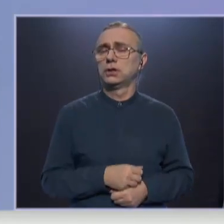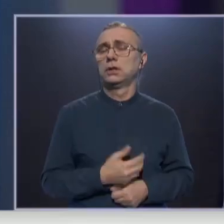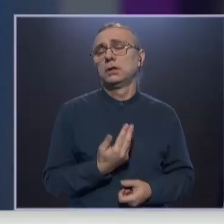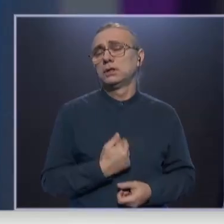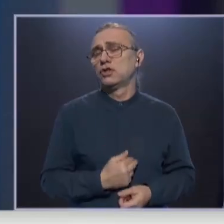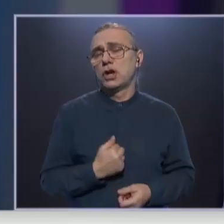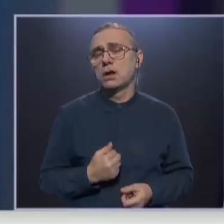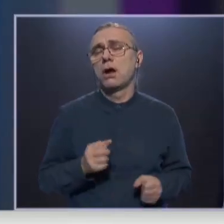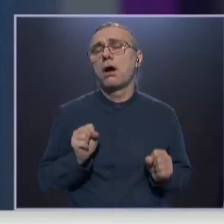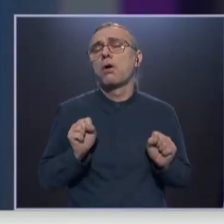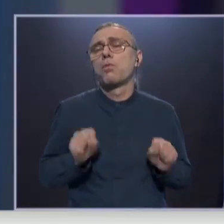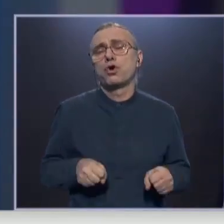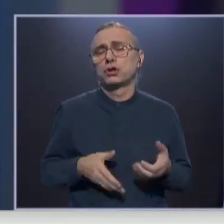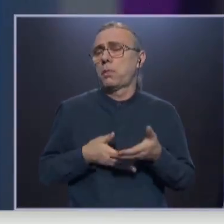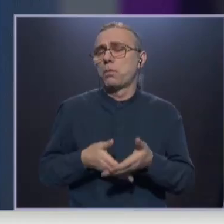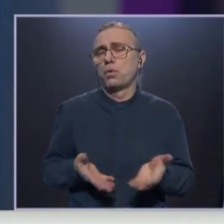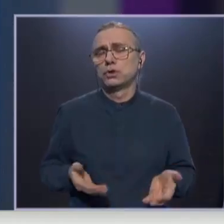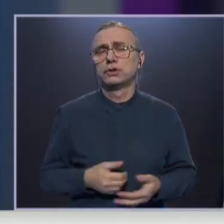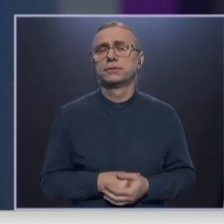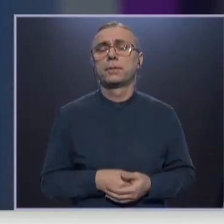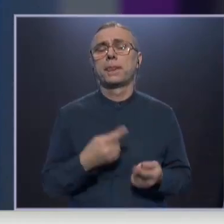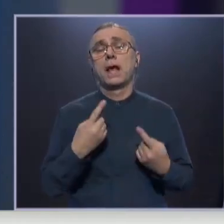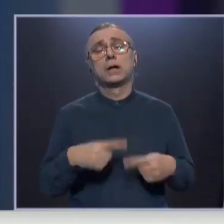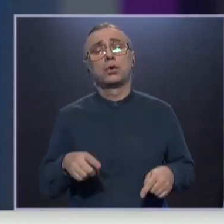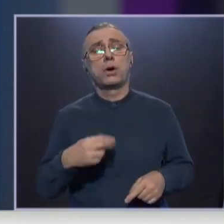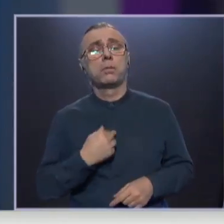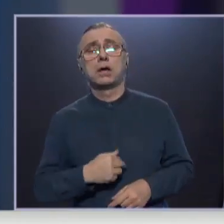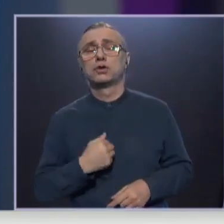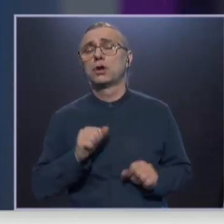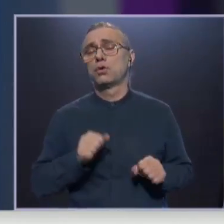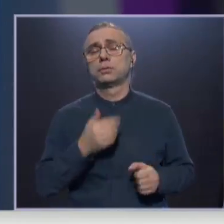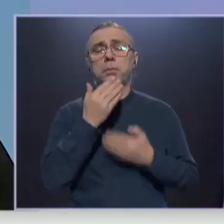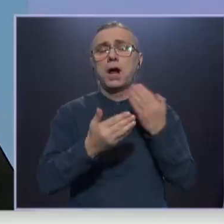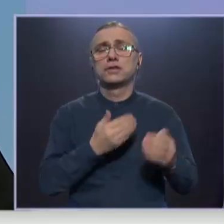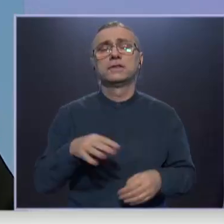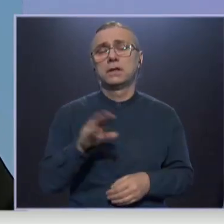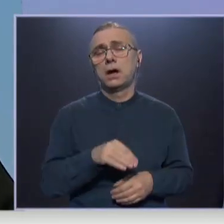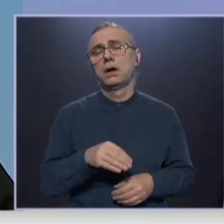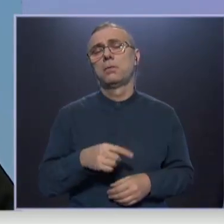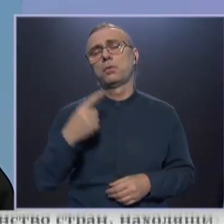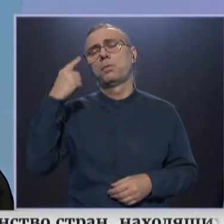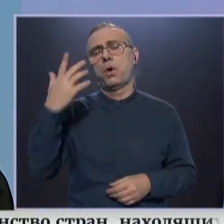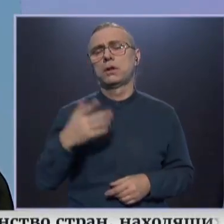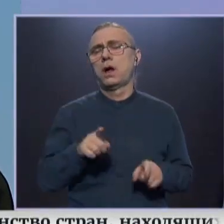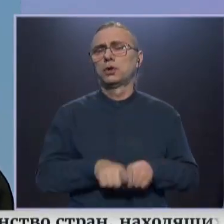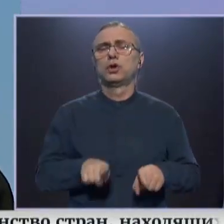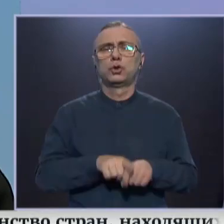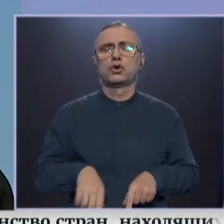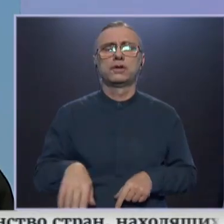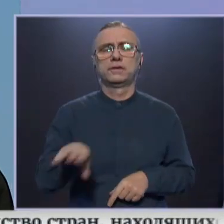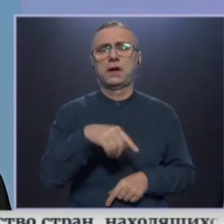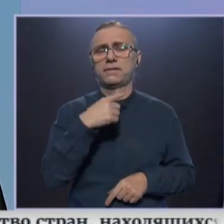пытается помочь. Другой батюшка, может, наоборот, уже перерос. Он тоже так спрашивал всех, потом понял, ну что это одно и то же. Вот, повторяя, не